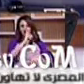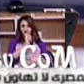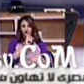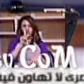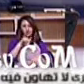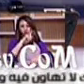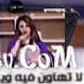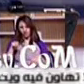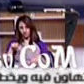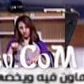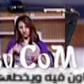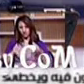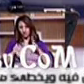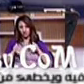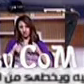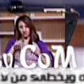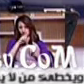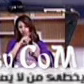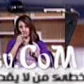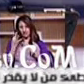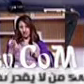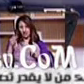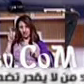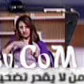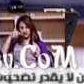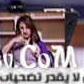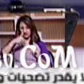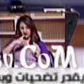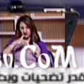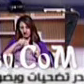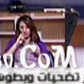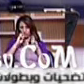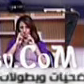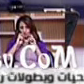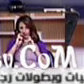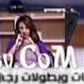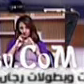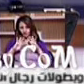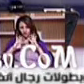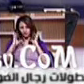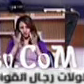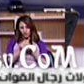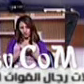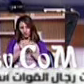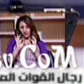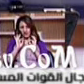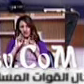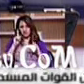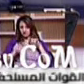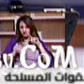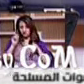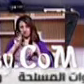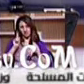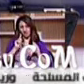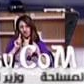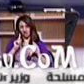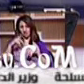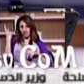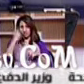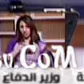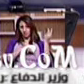النهارده ومن النهارده ولغايه 30 يونيا وبعد 30 يونيا وفي كل ايام السنه لا للعنف ضم